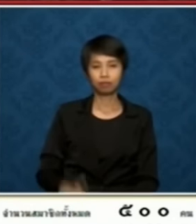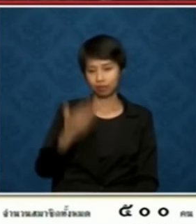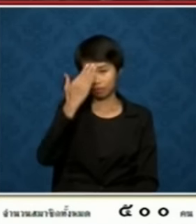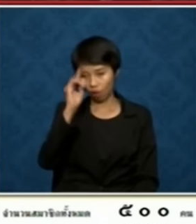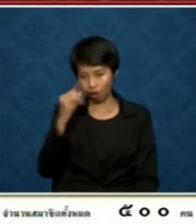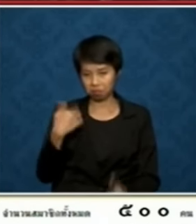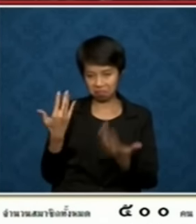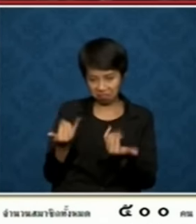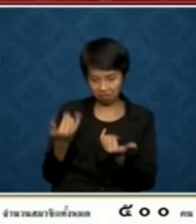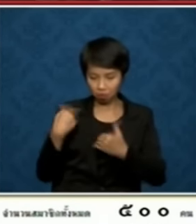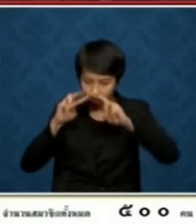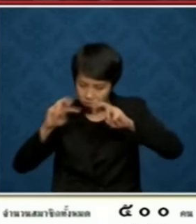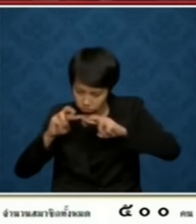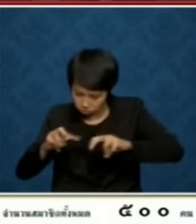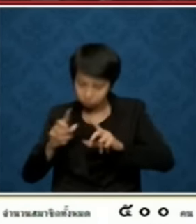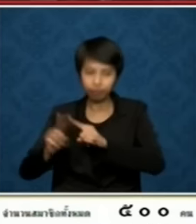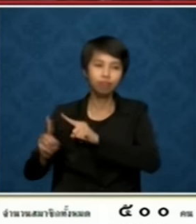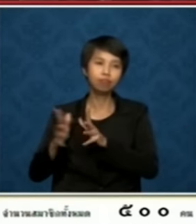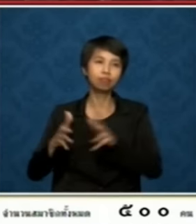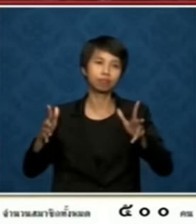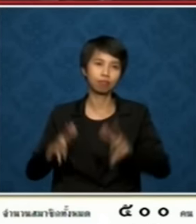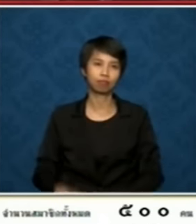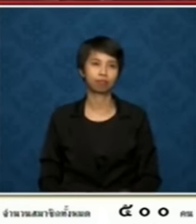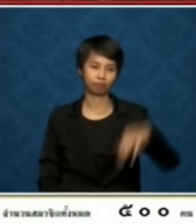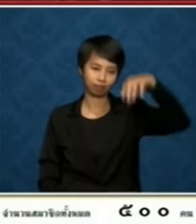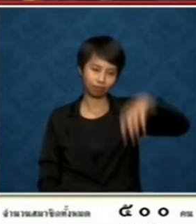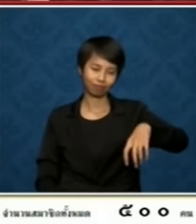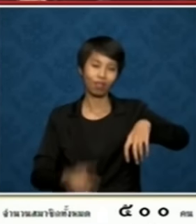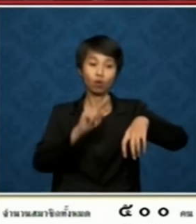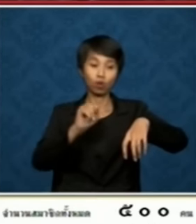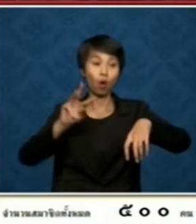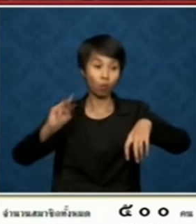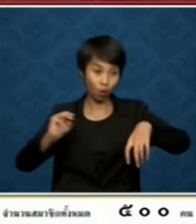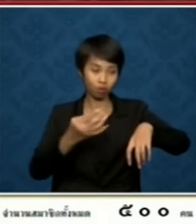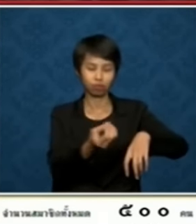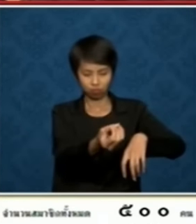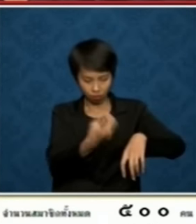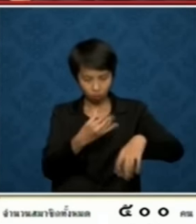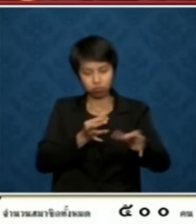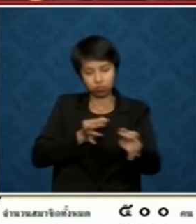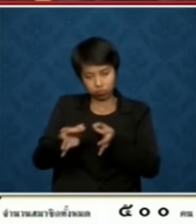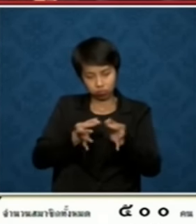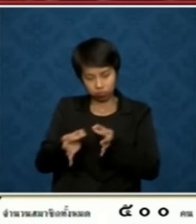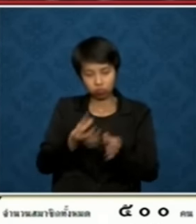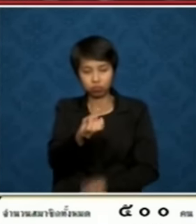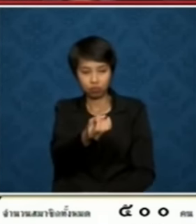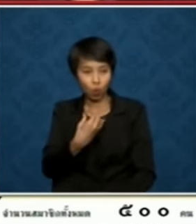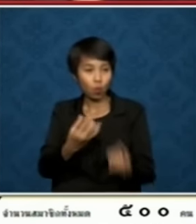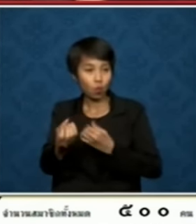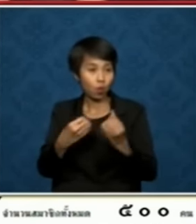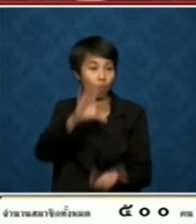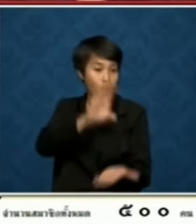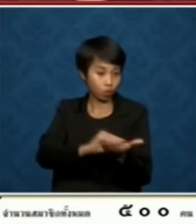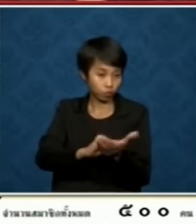มีนักการเมืองอดีตปลัดที่เกี่ยวข้องหรือใครก็ตามคุณประเสบอกว่ารัฐรัฐบาลโดยนายกรัฐมนตรีเศรษฐาทวีสินไม่ปล่อยแน่